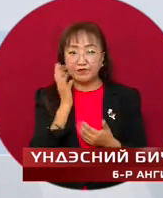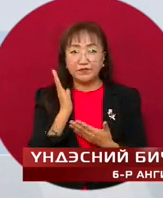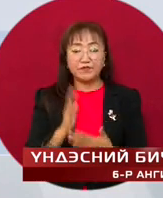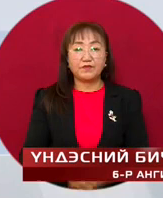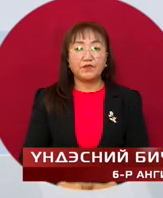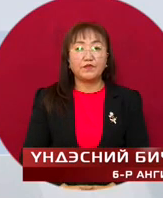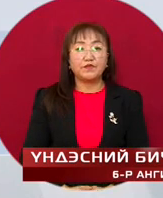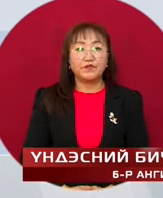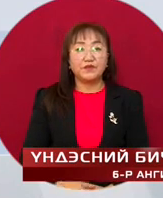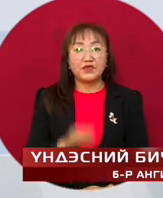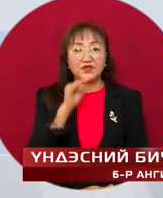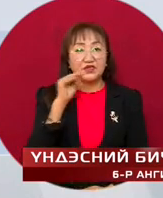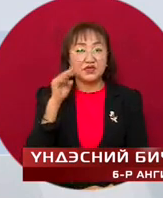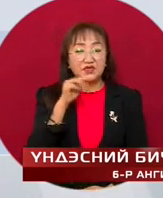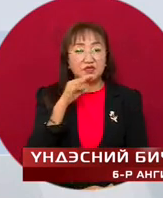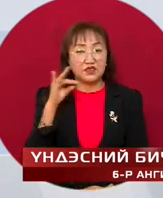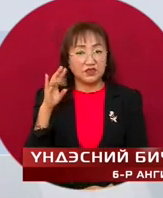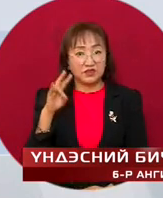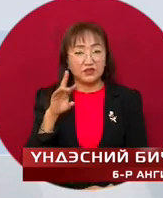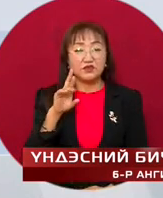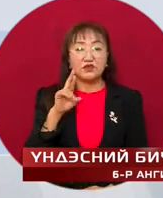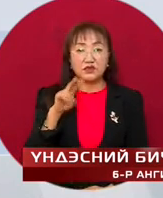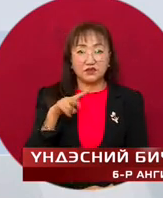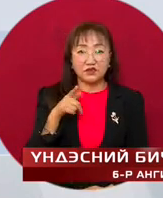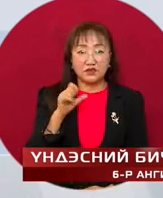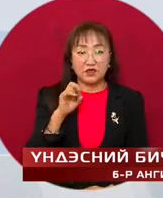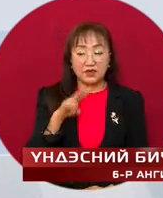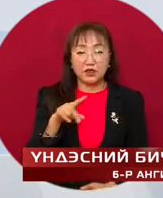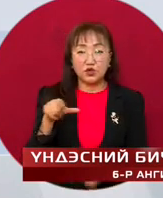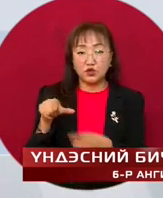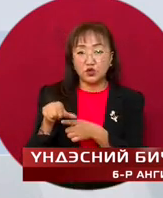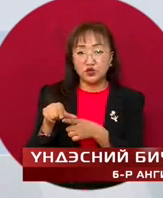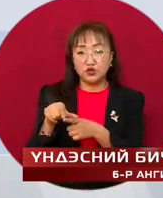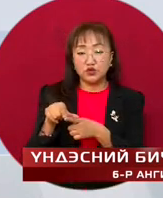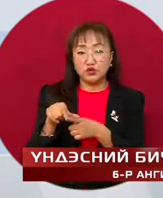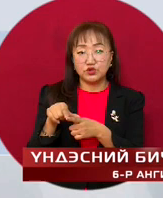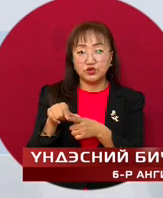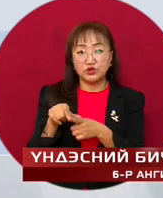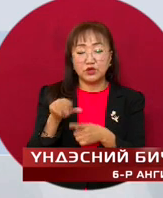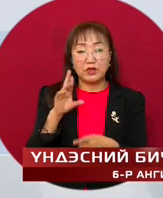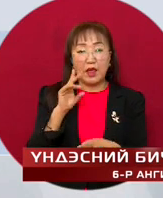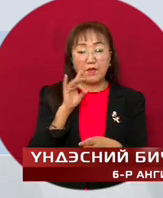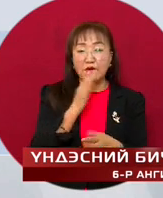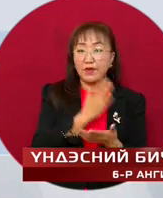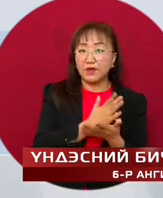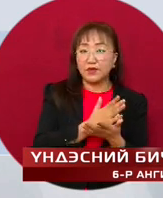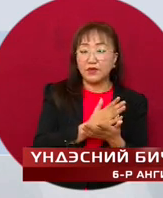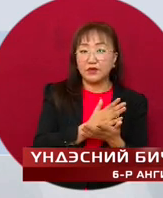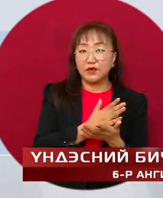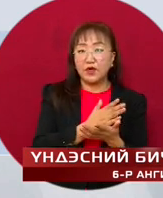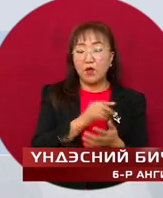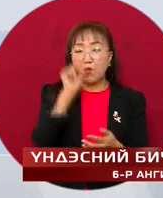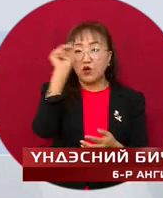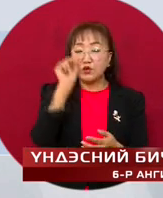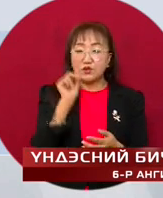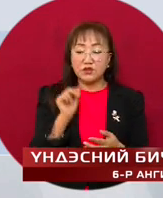тийлгэлийн нөхцөлийн талаар маш сайн ойлголттой байгаа учраас бүх тийлгэлийн нөхцөл нь кирилл хэлбэр нь ямар хэлбэр ах вэ? За үүнийг монгол бичгээр